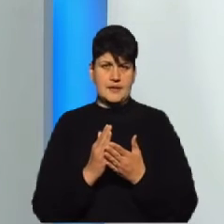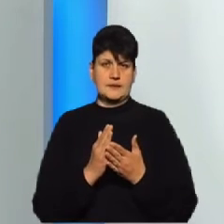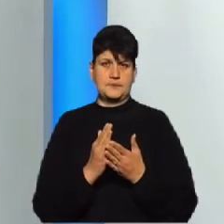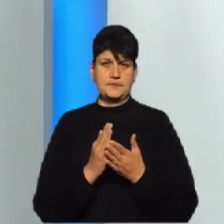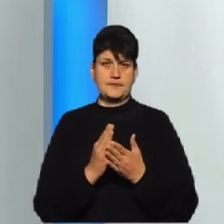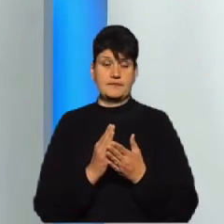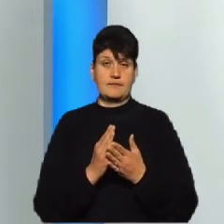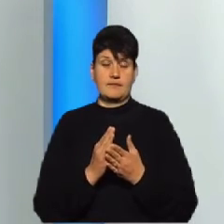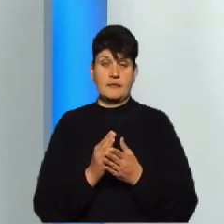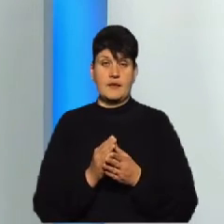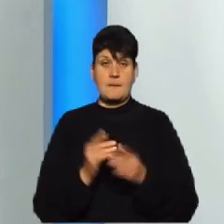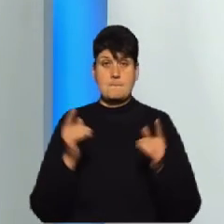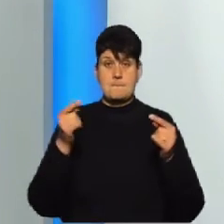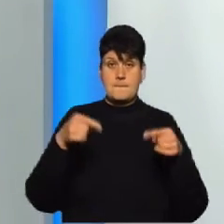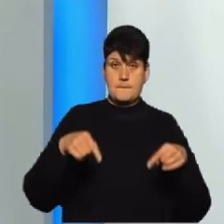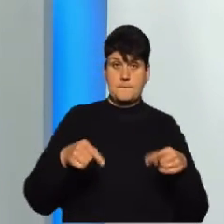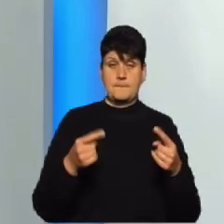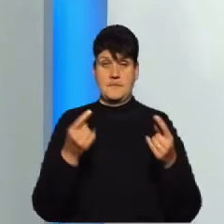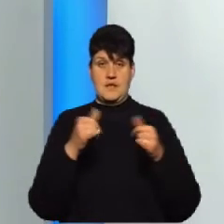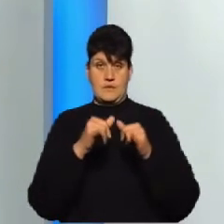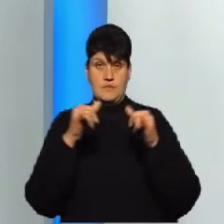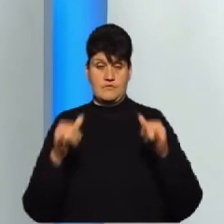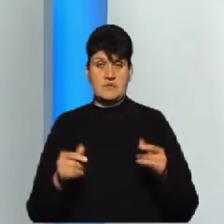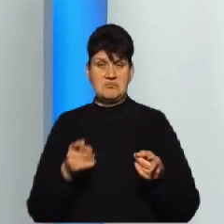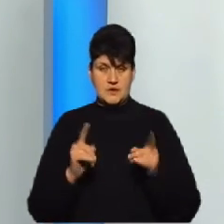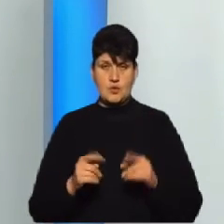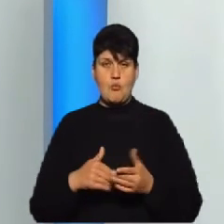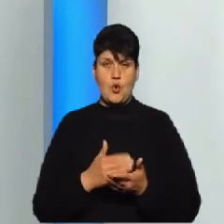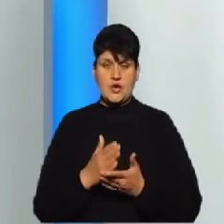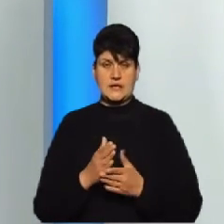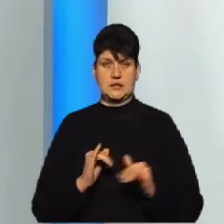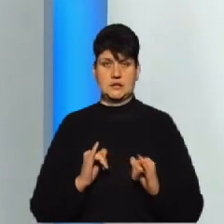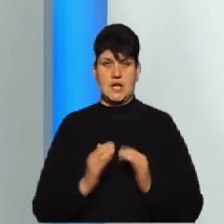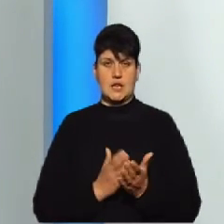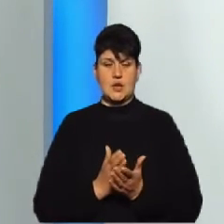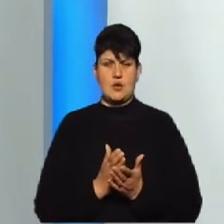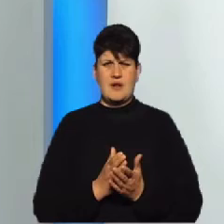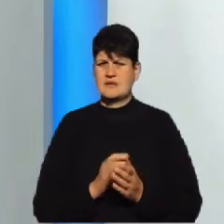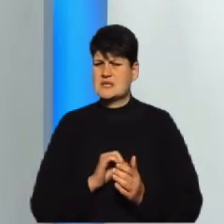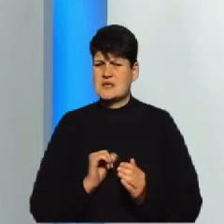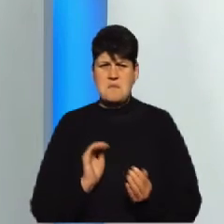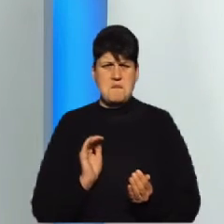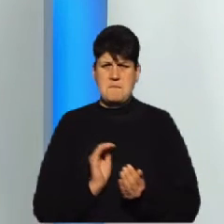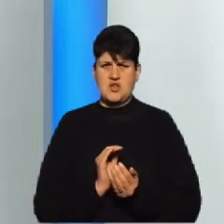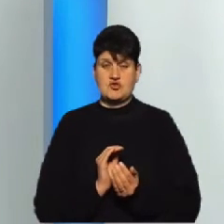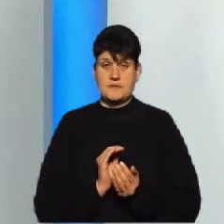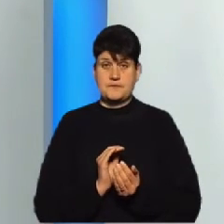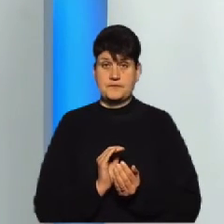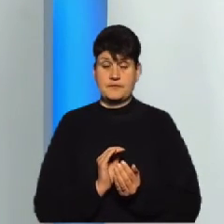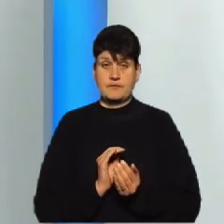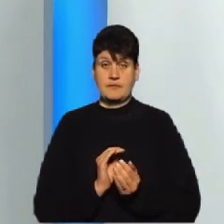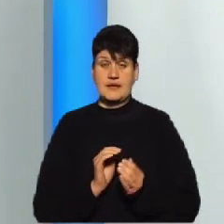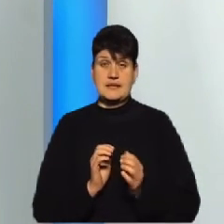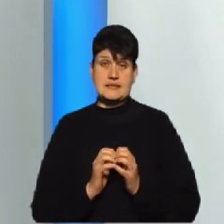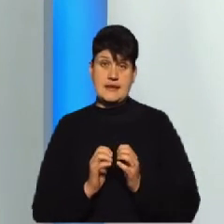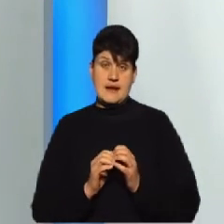падіння. От, наприклад, дійсно політична толерантність в нас найменша. Помірна, релігійна